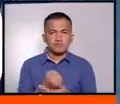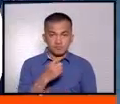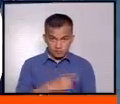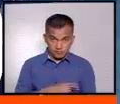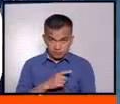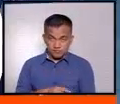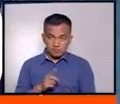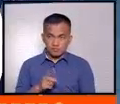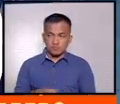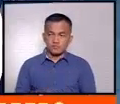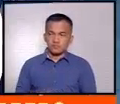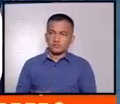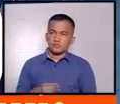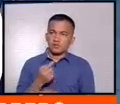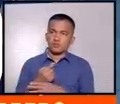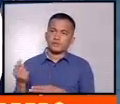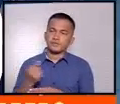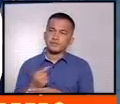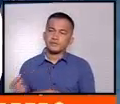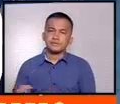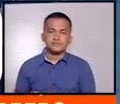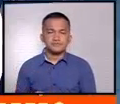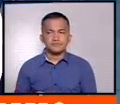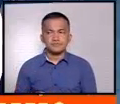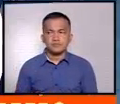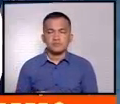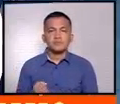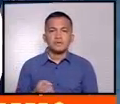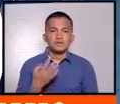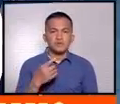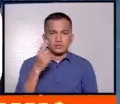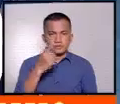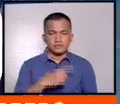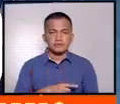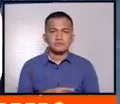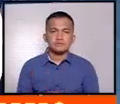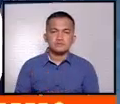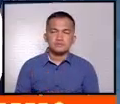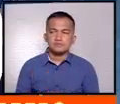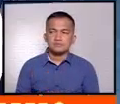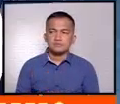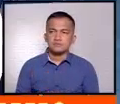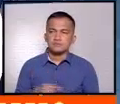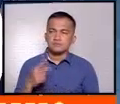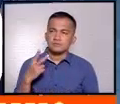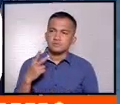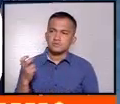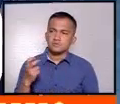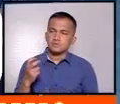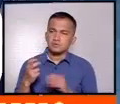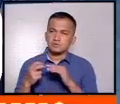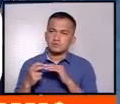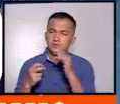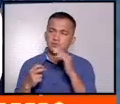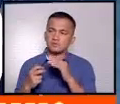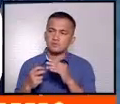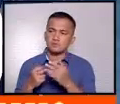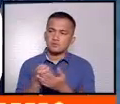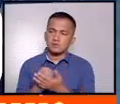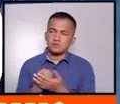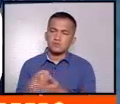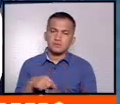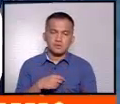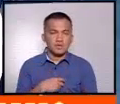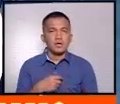kayo? Ano, lingguhan po kami. Pero po ang patak, magkano po sa isang araw? Mga nasa 300, mahigit lang ho yung sahod